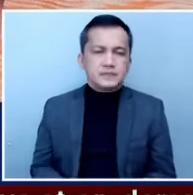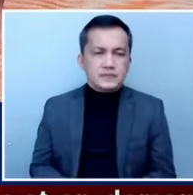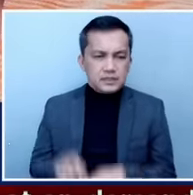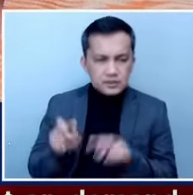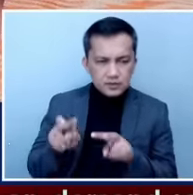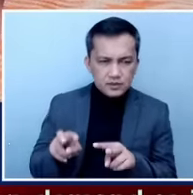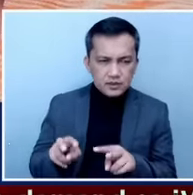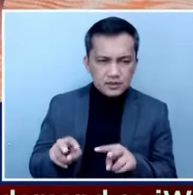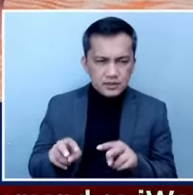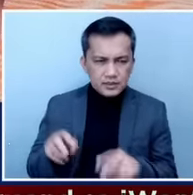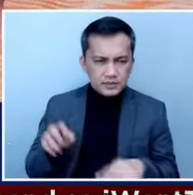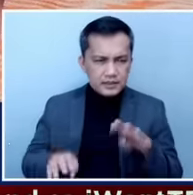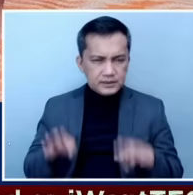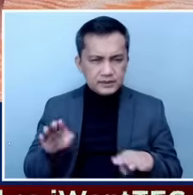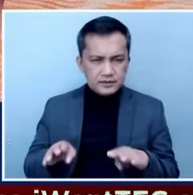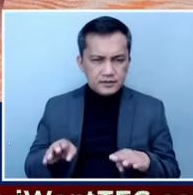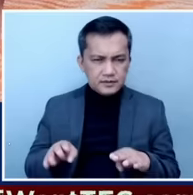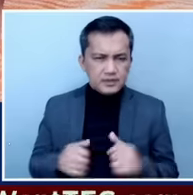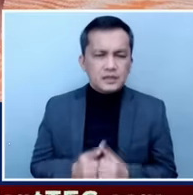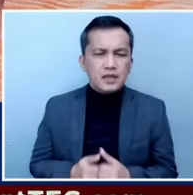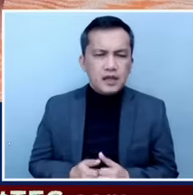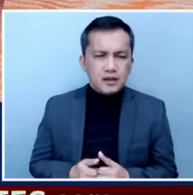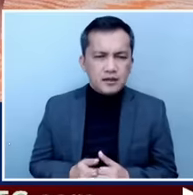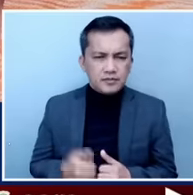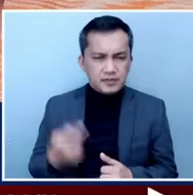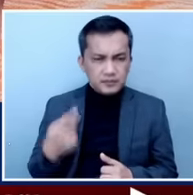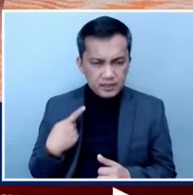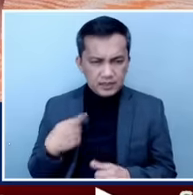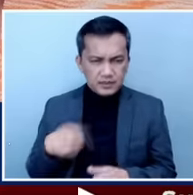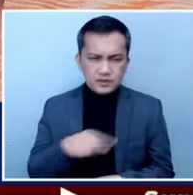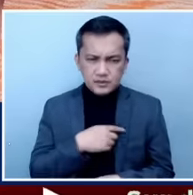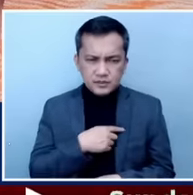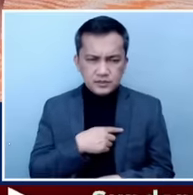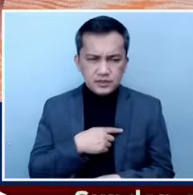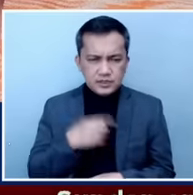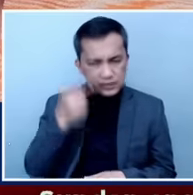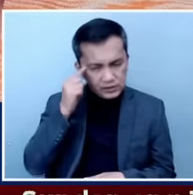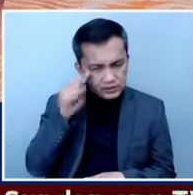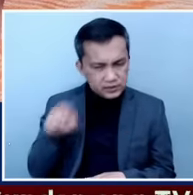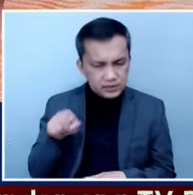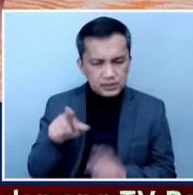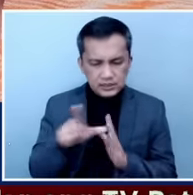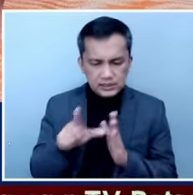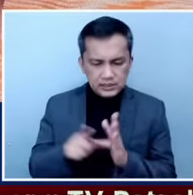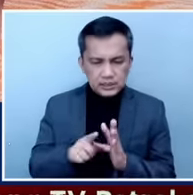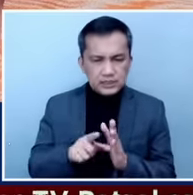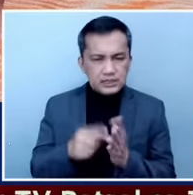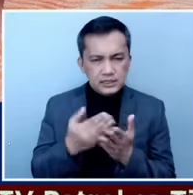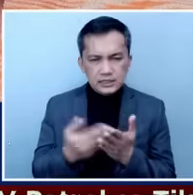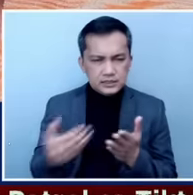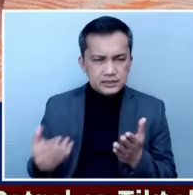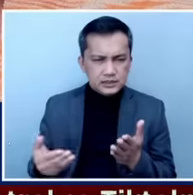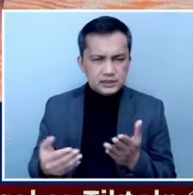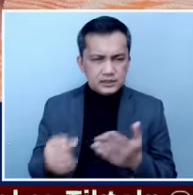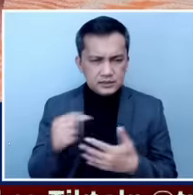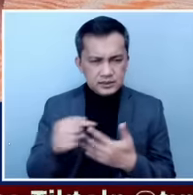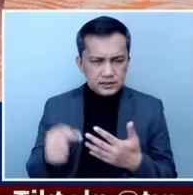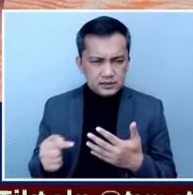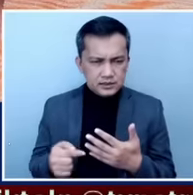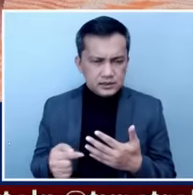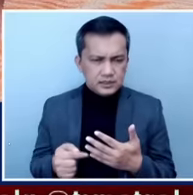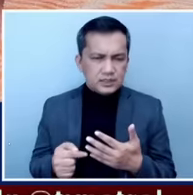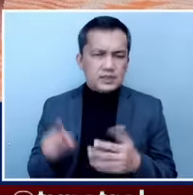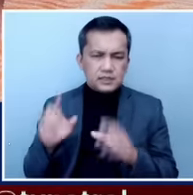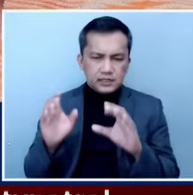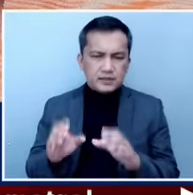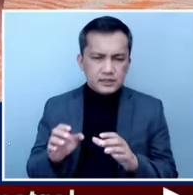at or balancing para magkaroon tayo ng consideration sa mga legal factors and other climatic factors para